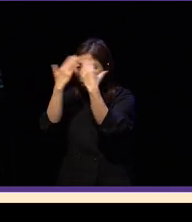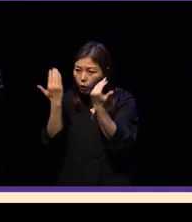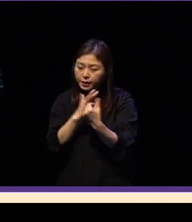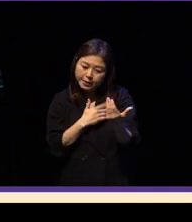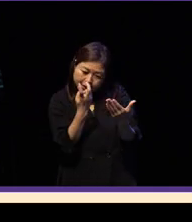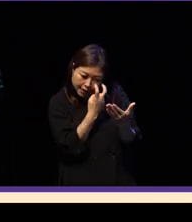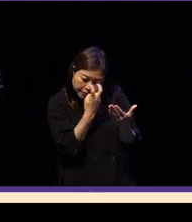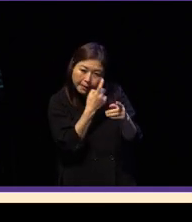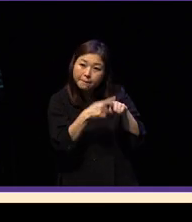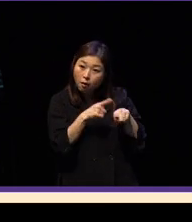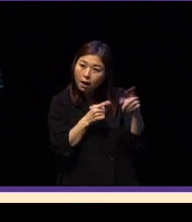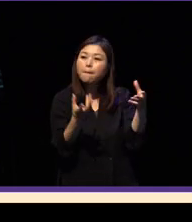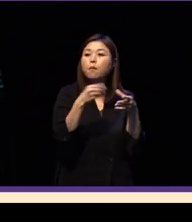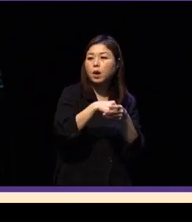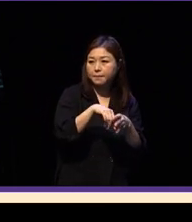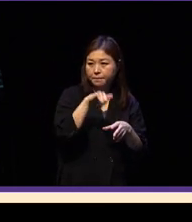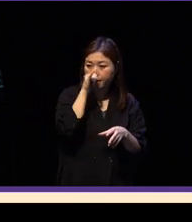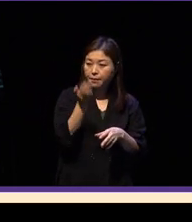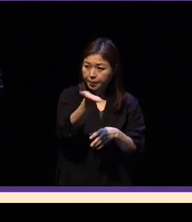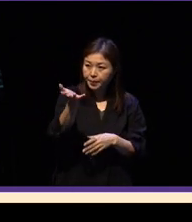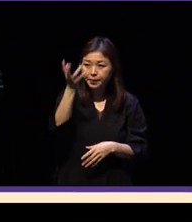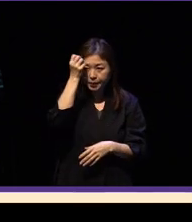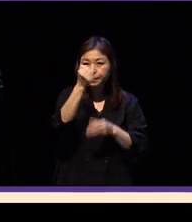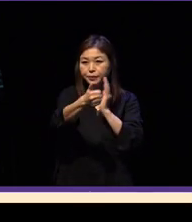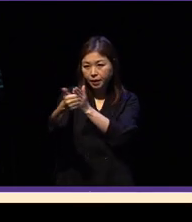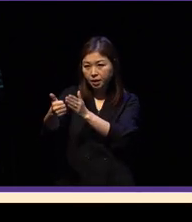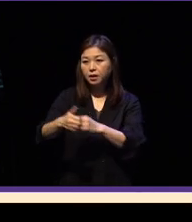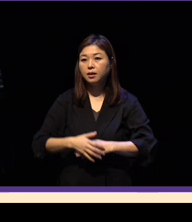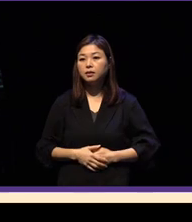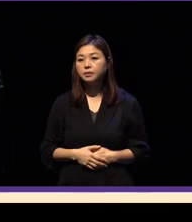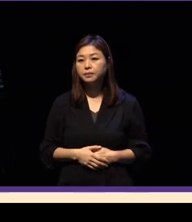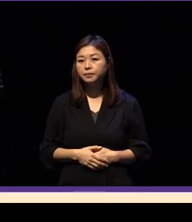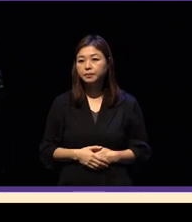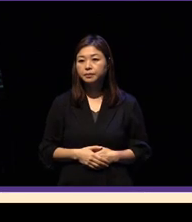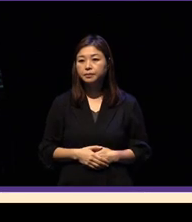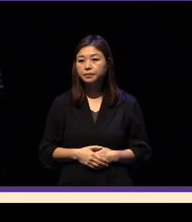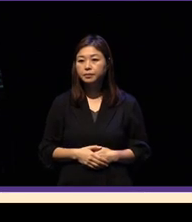추가하였습니다. 이러한 내용들도 같이 참고해 주시면 되겠습니다.